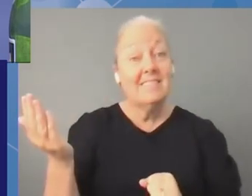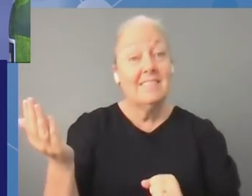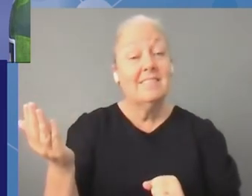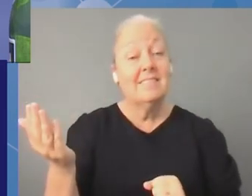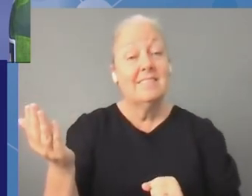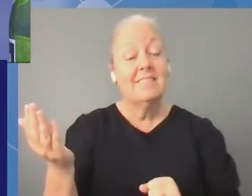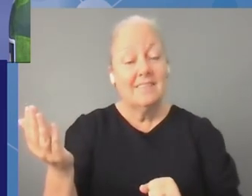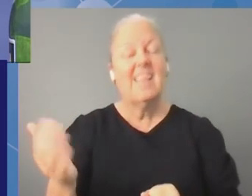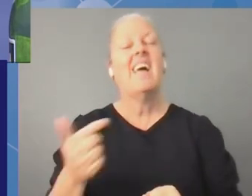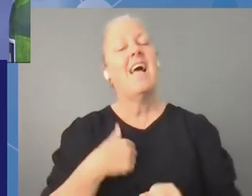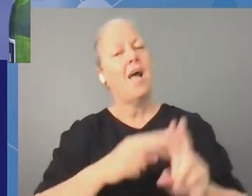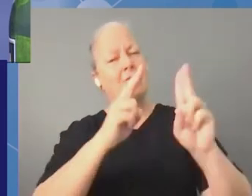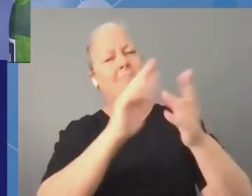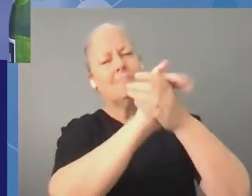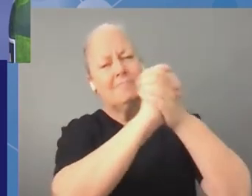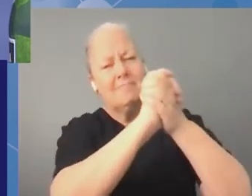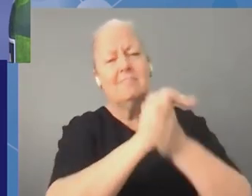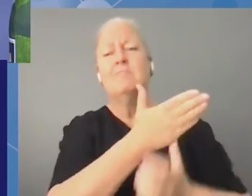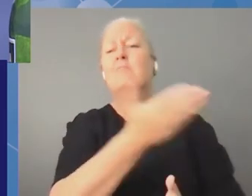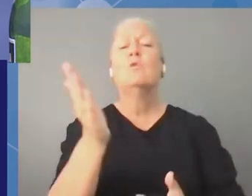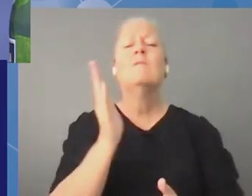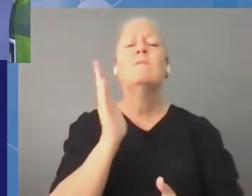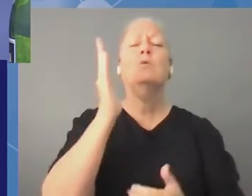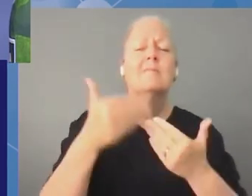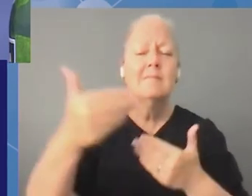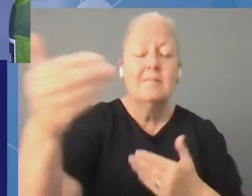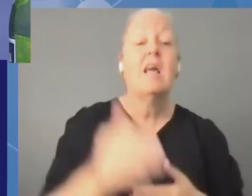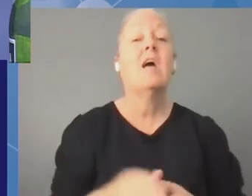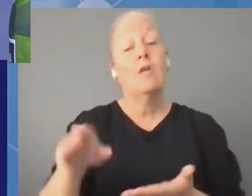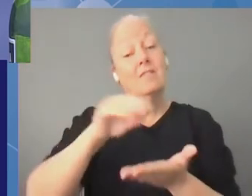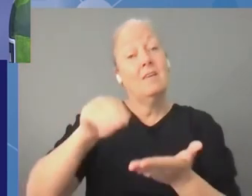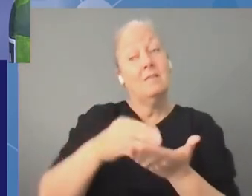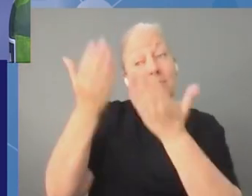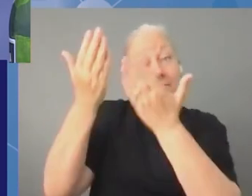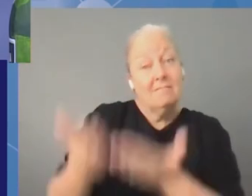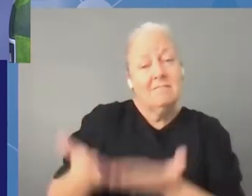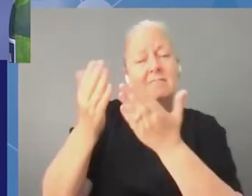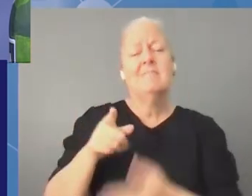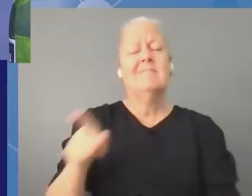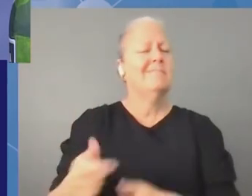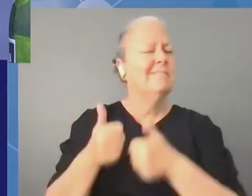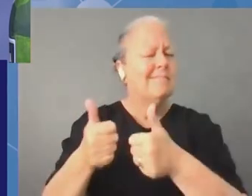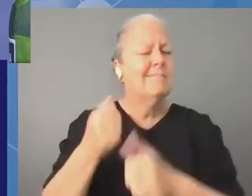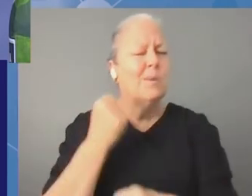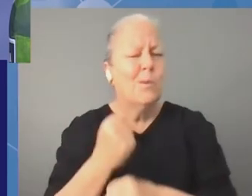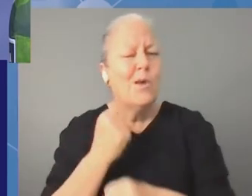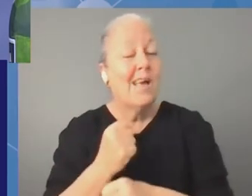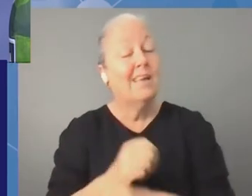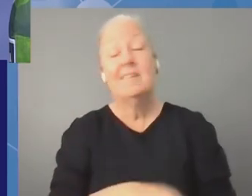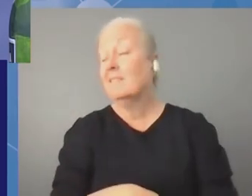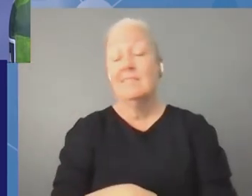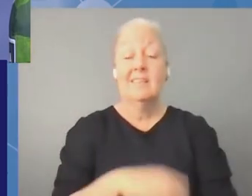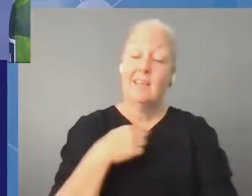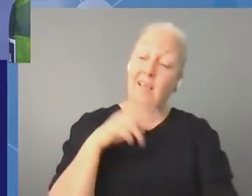件非常艰难的吧，跟我们一起合作的是十分荣幸。再先感谢秘书处的